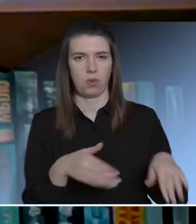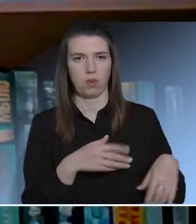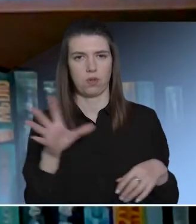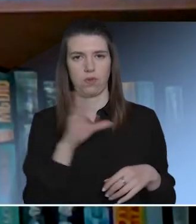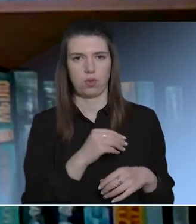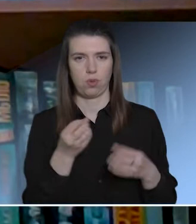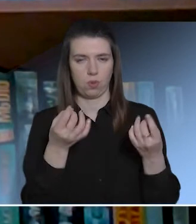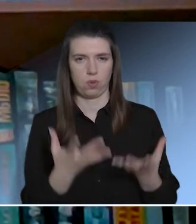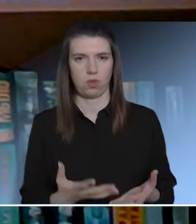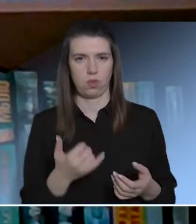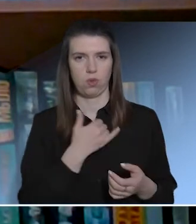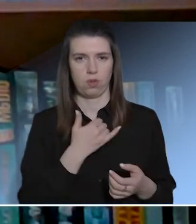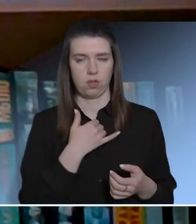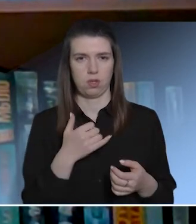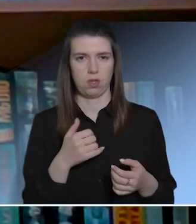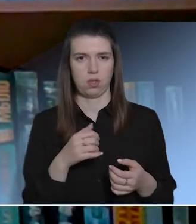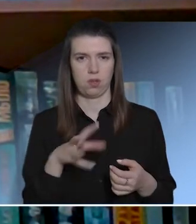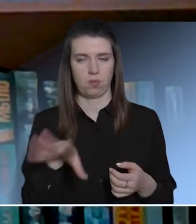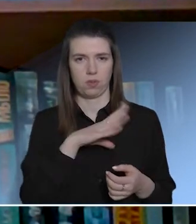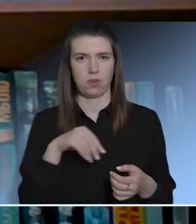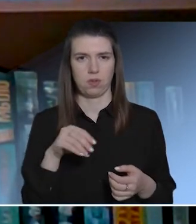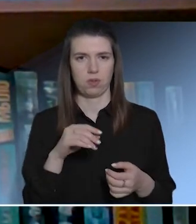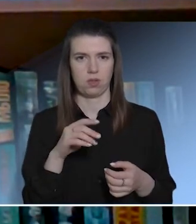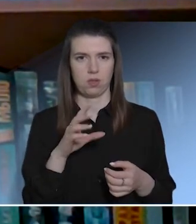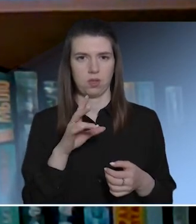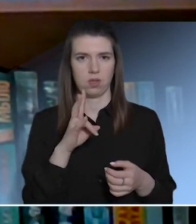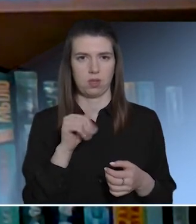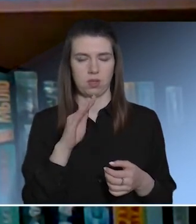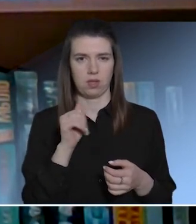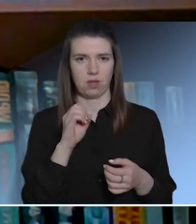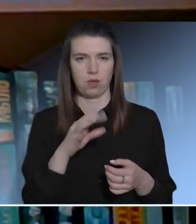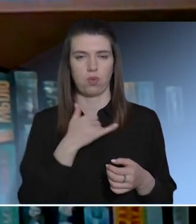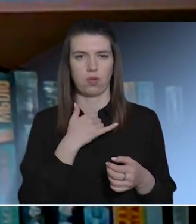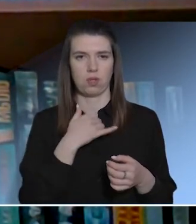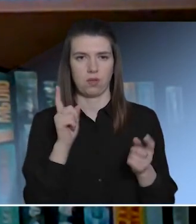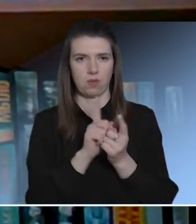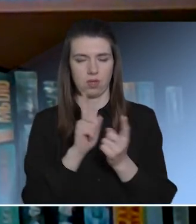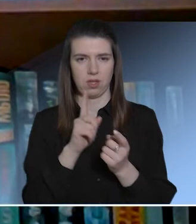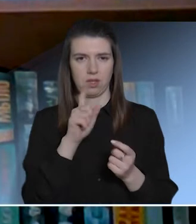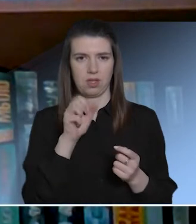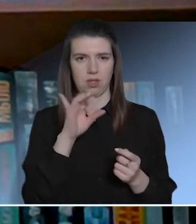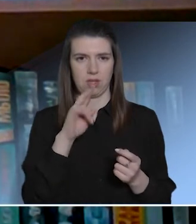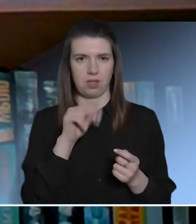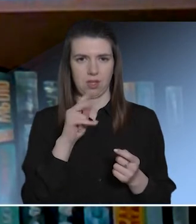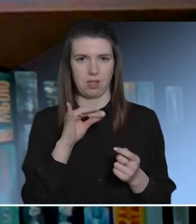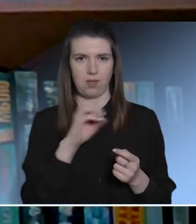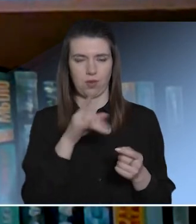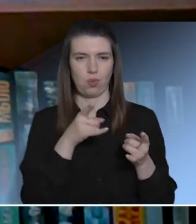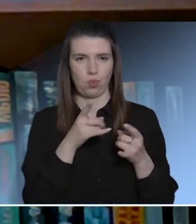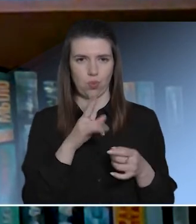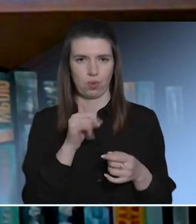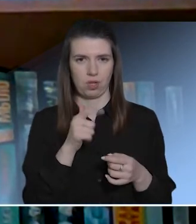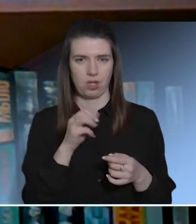Проходит все достаточно просто. У нас мы все время настаиваем на том, что у нас не заседание, а встречи, потому что слово «заседание» немножко пугает у